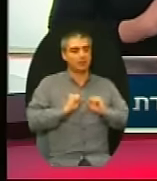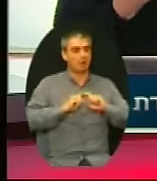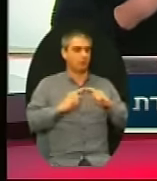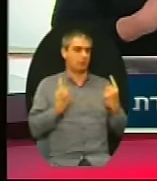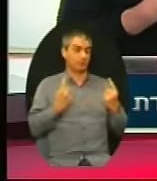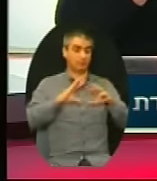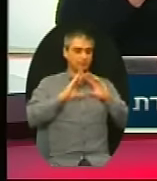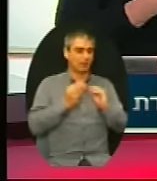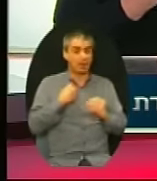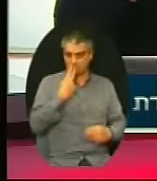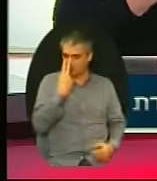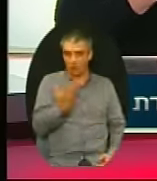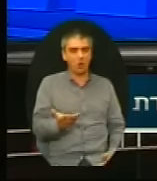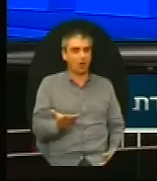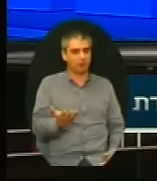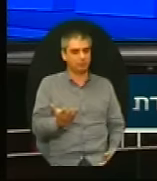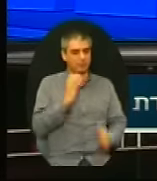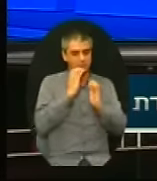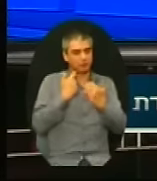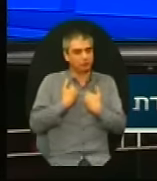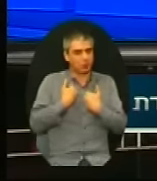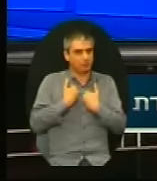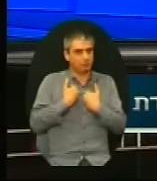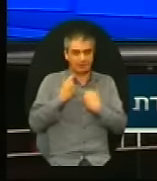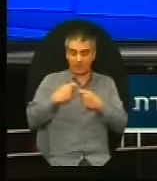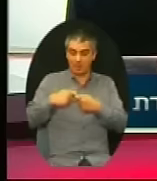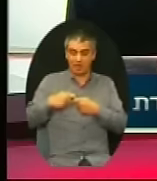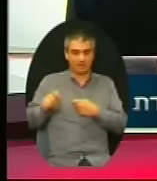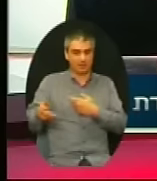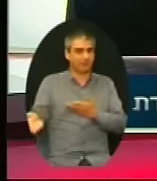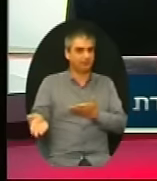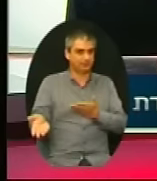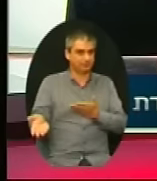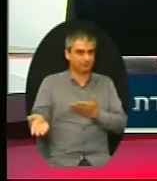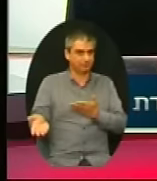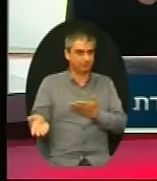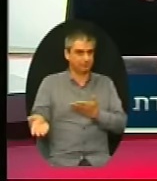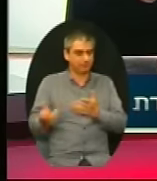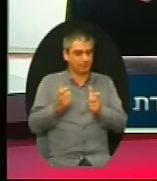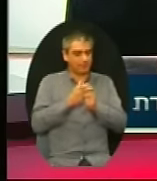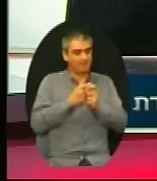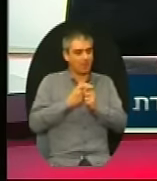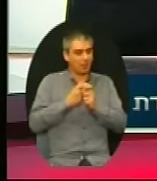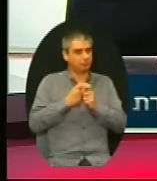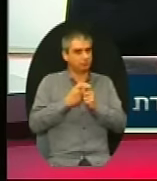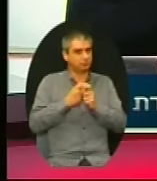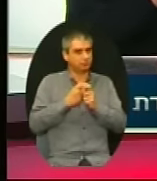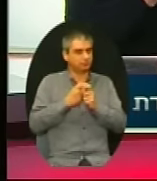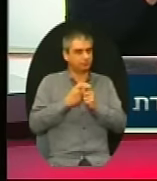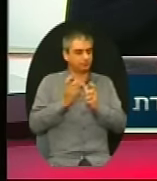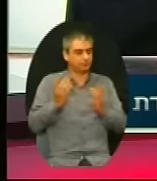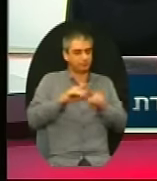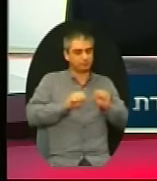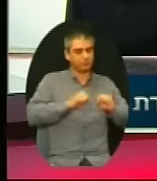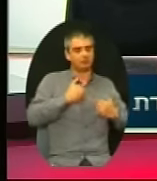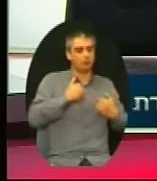אחרת בכלל, אני רואה את התקשורת שלי עם חברות וחברי כנסת ממפלגות כאלה, לעומת ההתנהלות